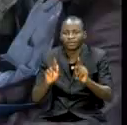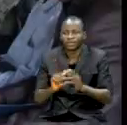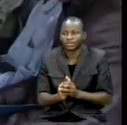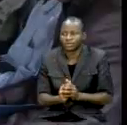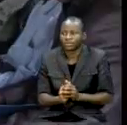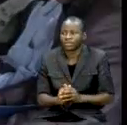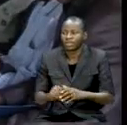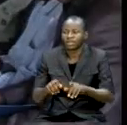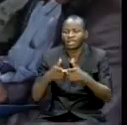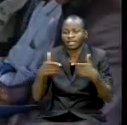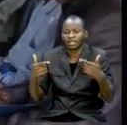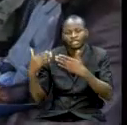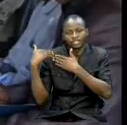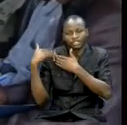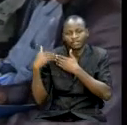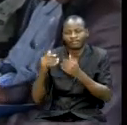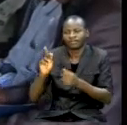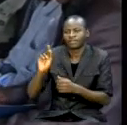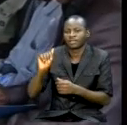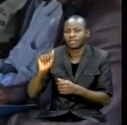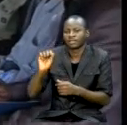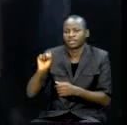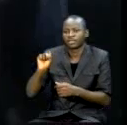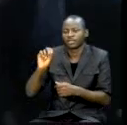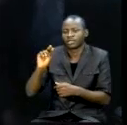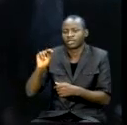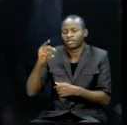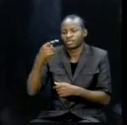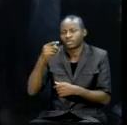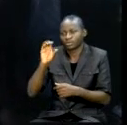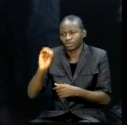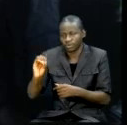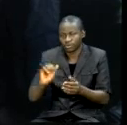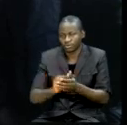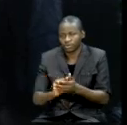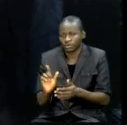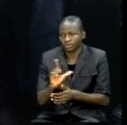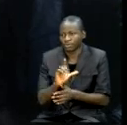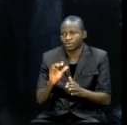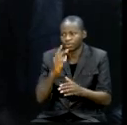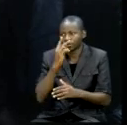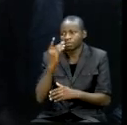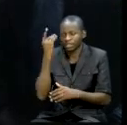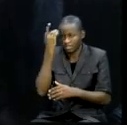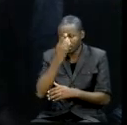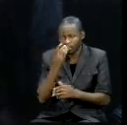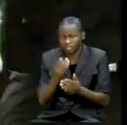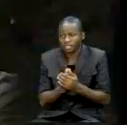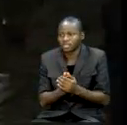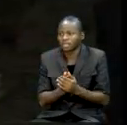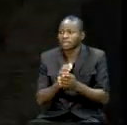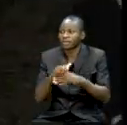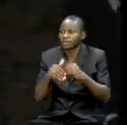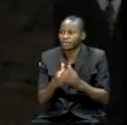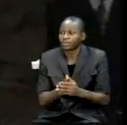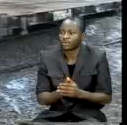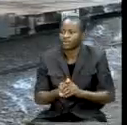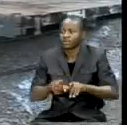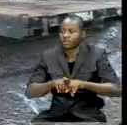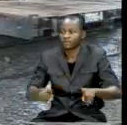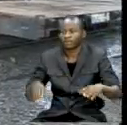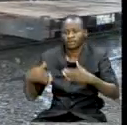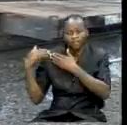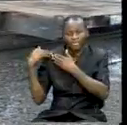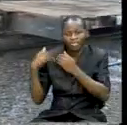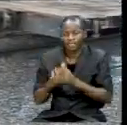le grand chef Kasongo Niembo, dont la juridiction est en deuil, réunit d'abord les chefs des groupements et chefs de terre,